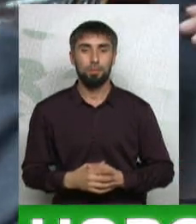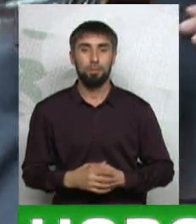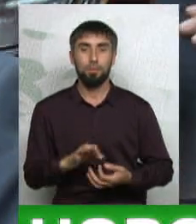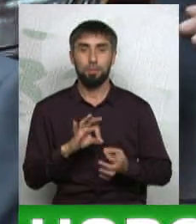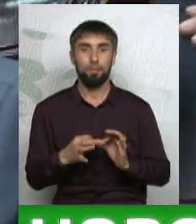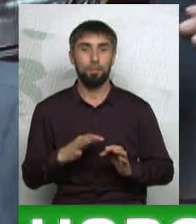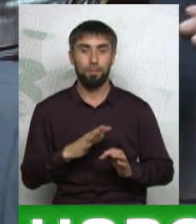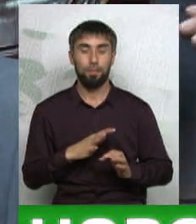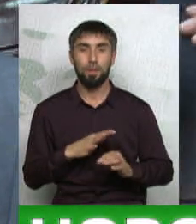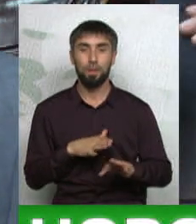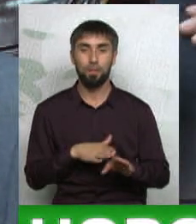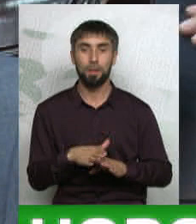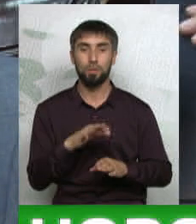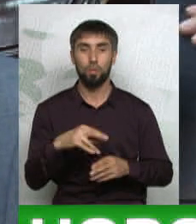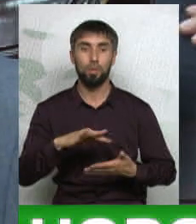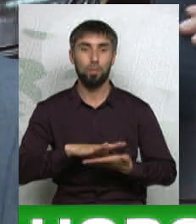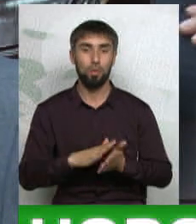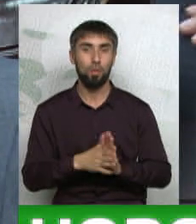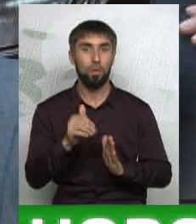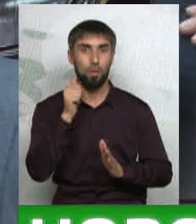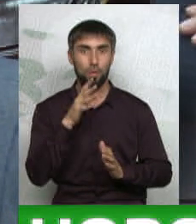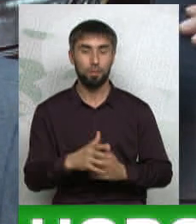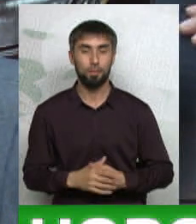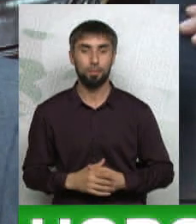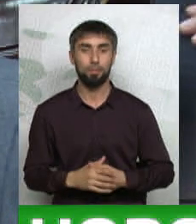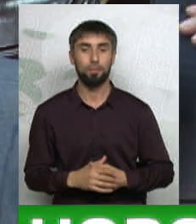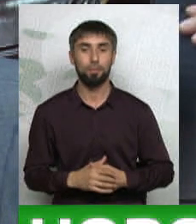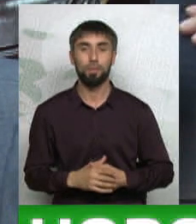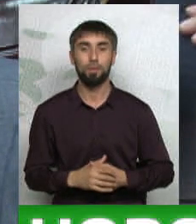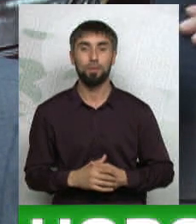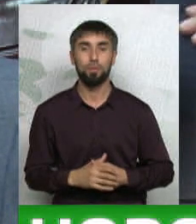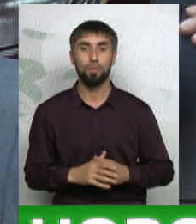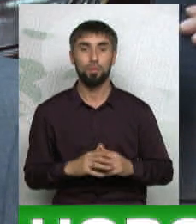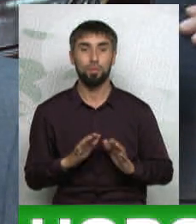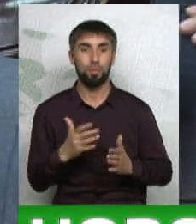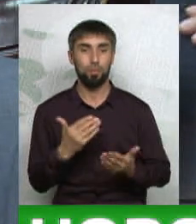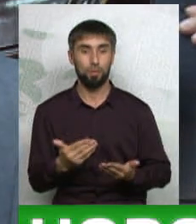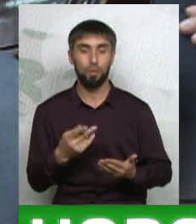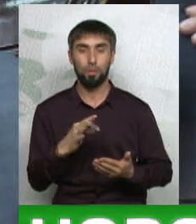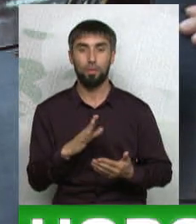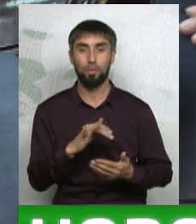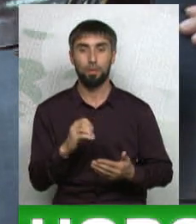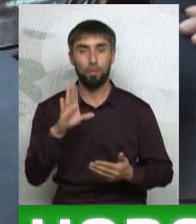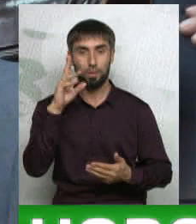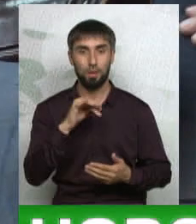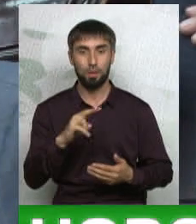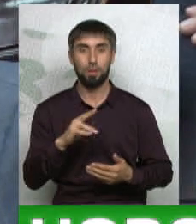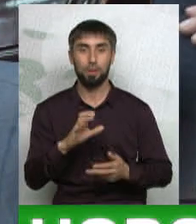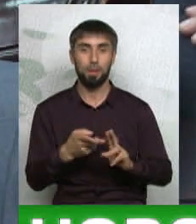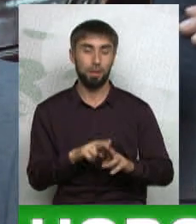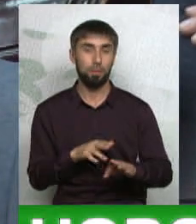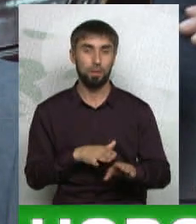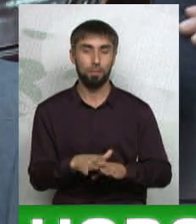Сложно было справляться с той ситуацией, которая сложилась сегодня. Но вроде водоканал с этим